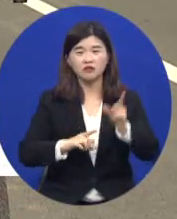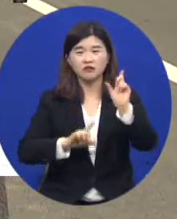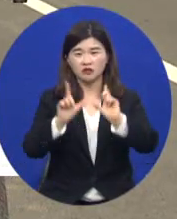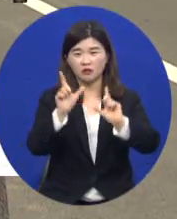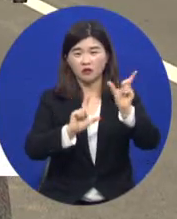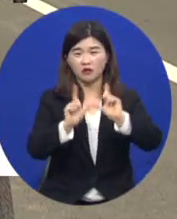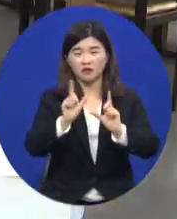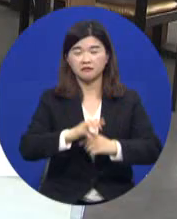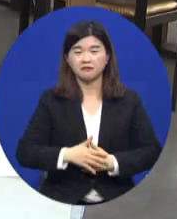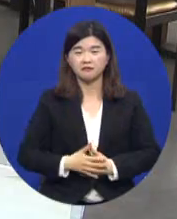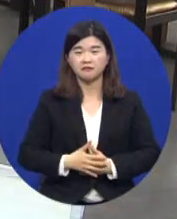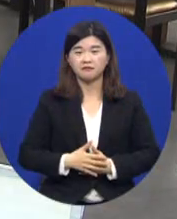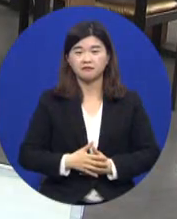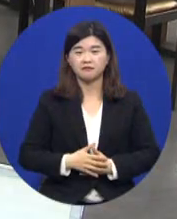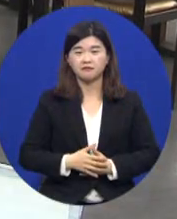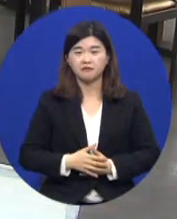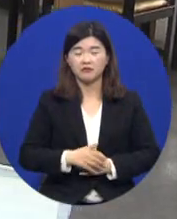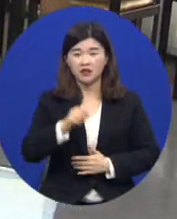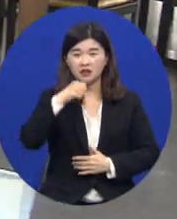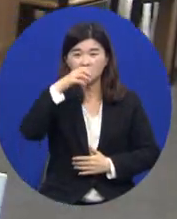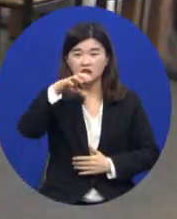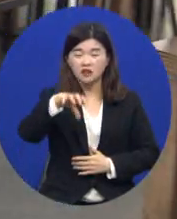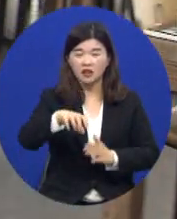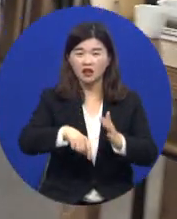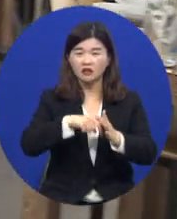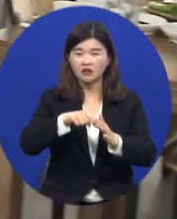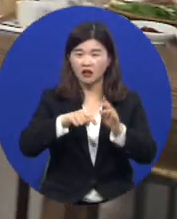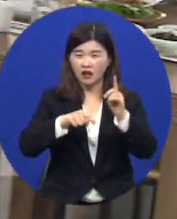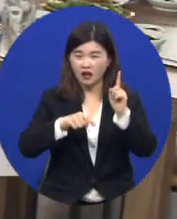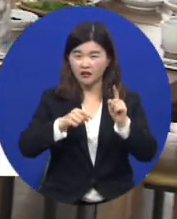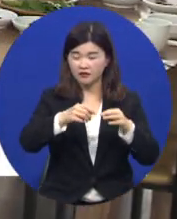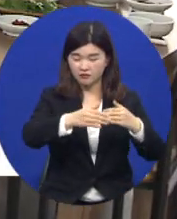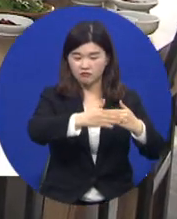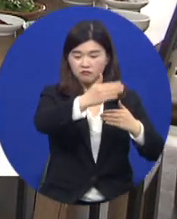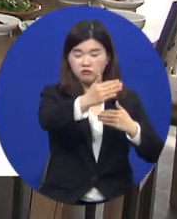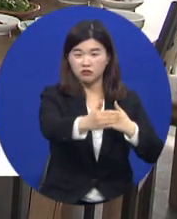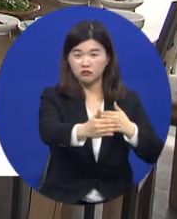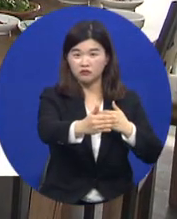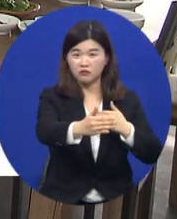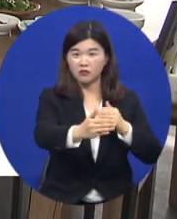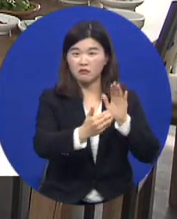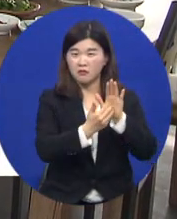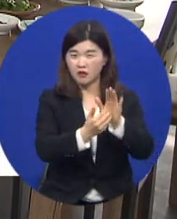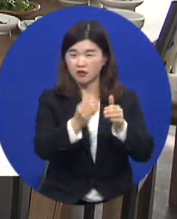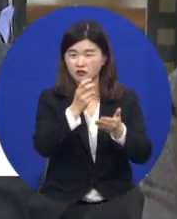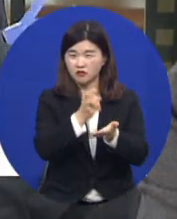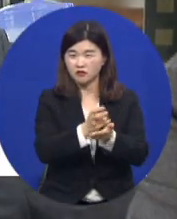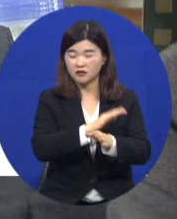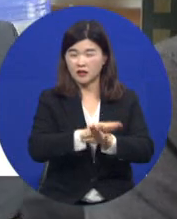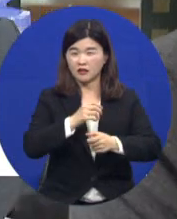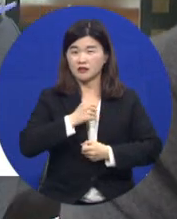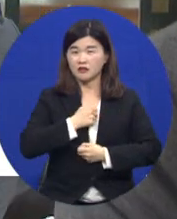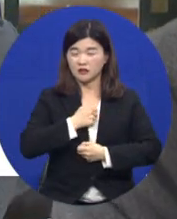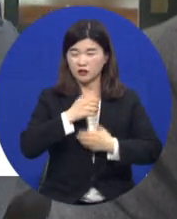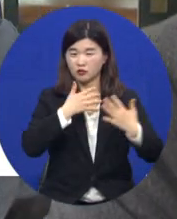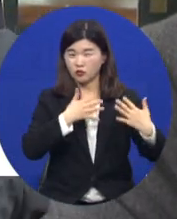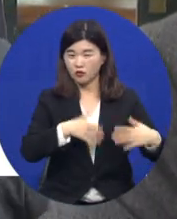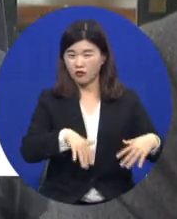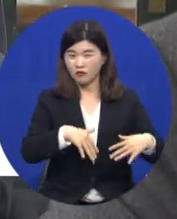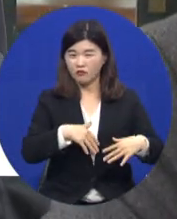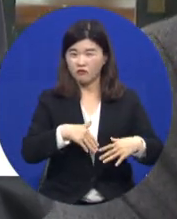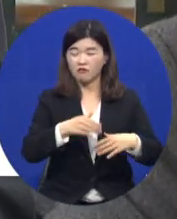정말 힘든 상황입니다. 식당에서 한 테이블 건너 앉는 등 방역수칙을 철저히 지키는 조건으로